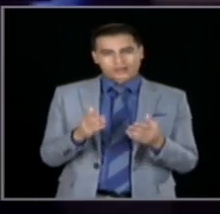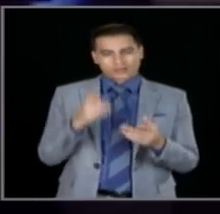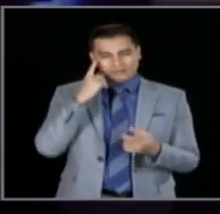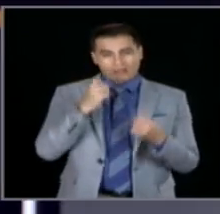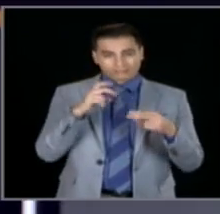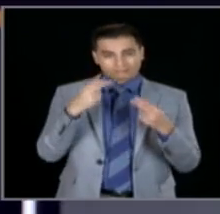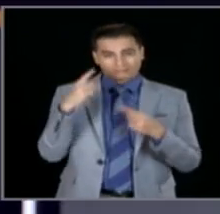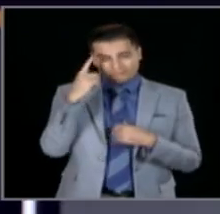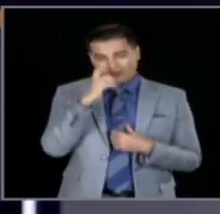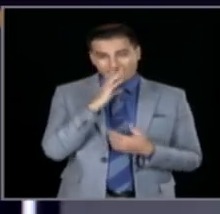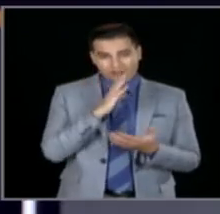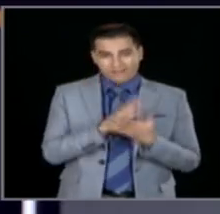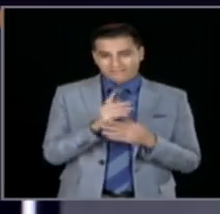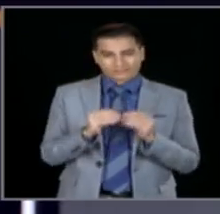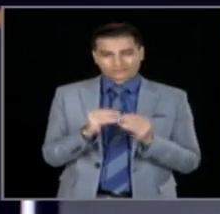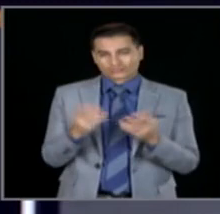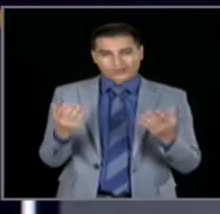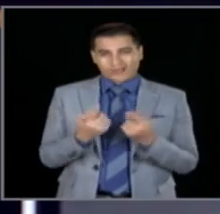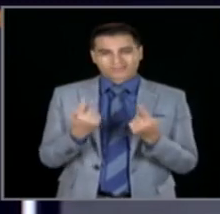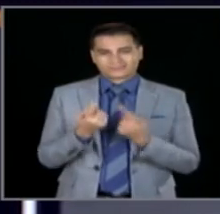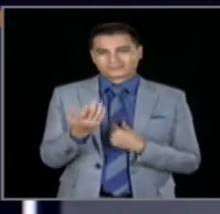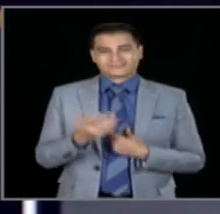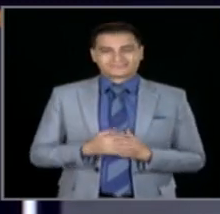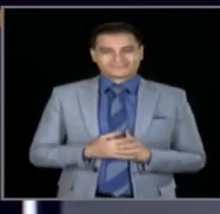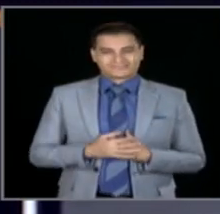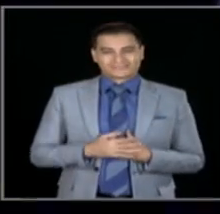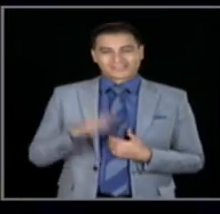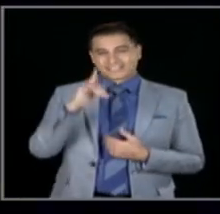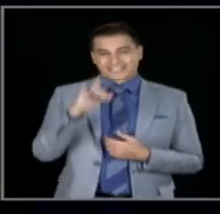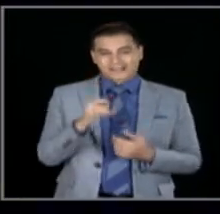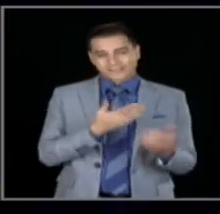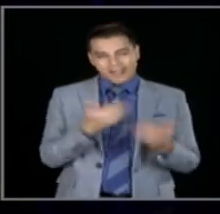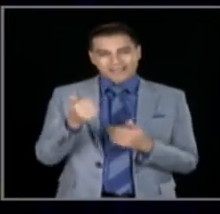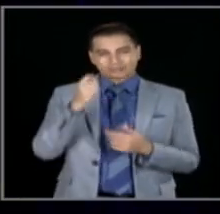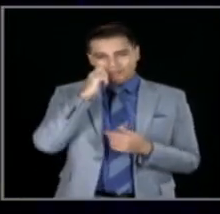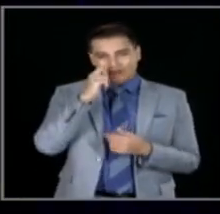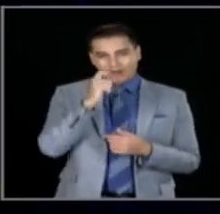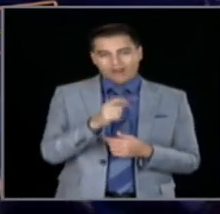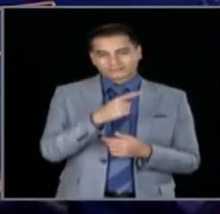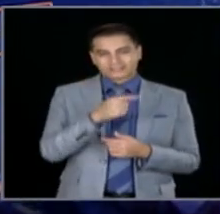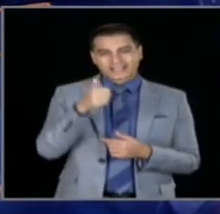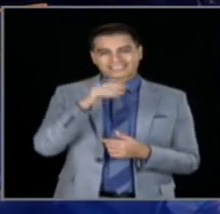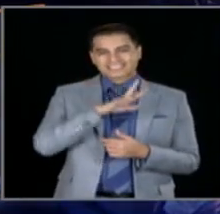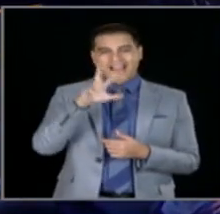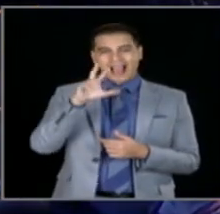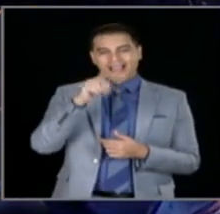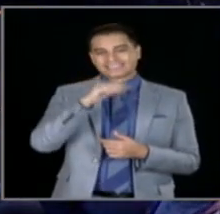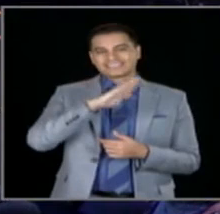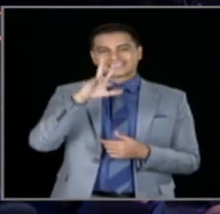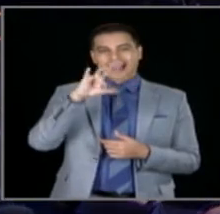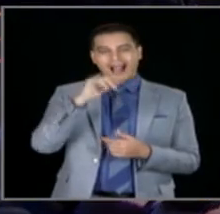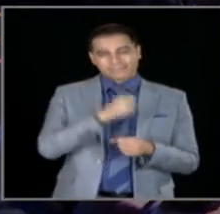تحت الضغط صعبه فما فيش مشكله خالص سليم عايزين اسلام ينضم لينا